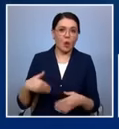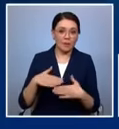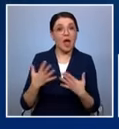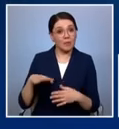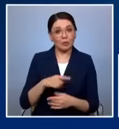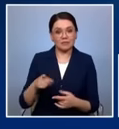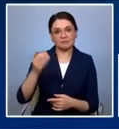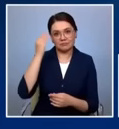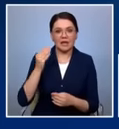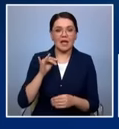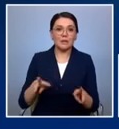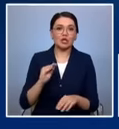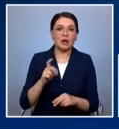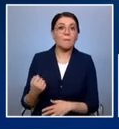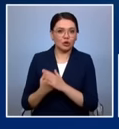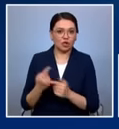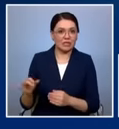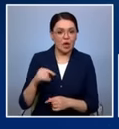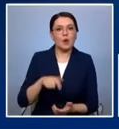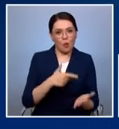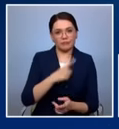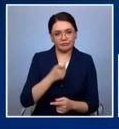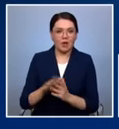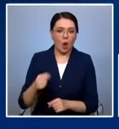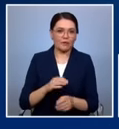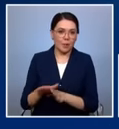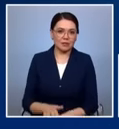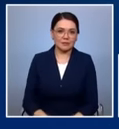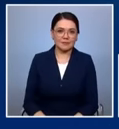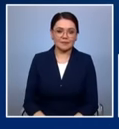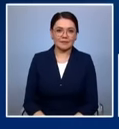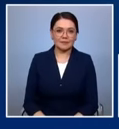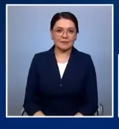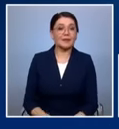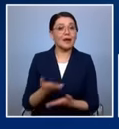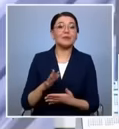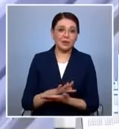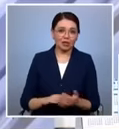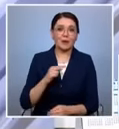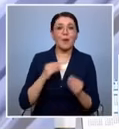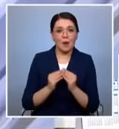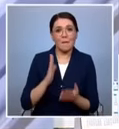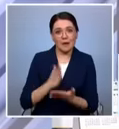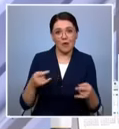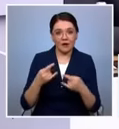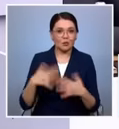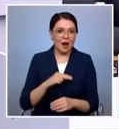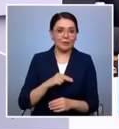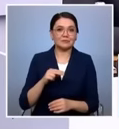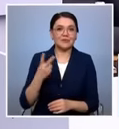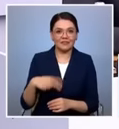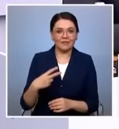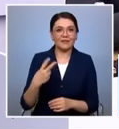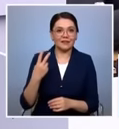городская администрация не справляется с поставленными задачами по возведению юбилейных объектов, празднование переносится